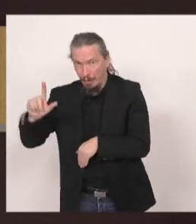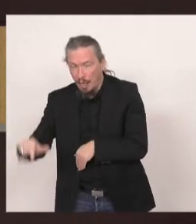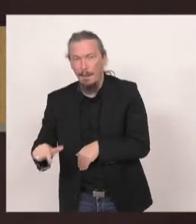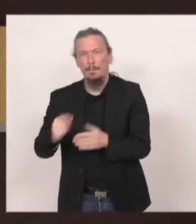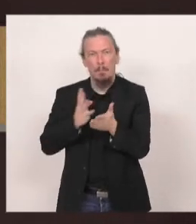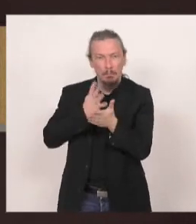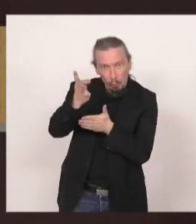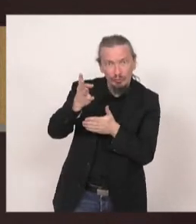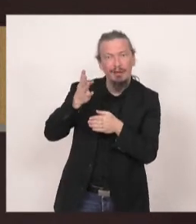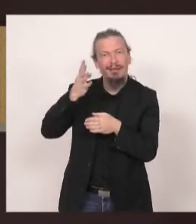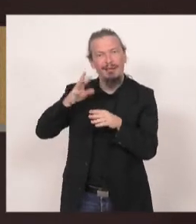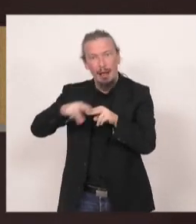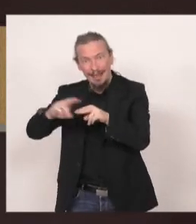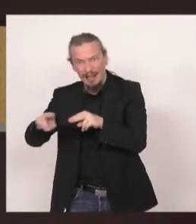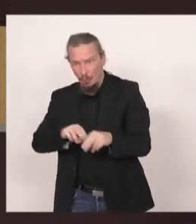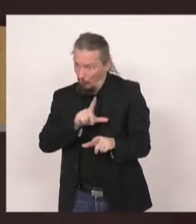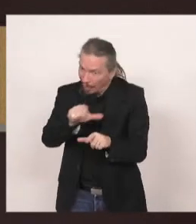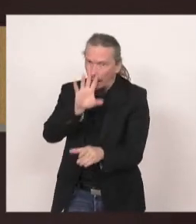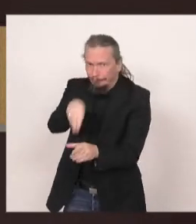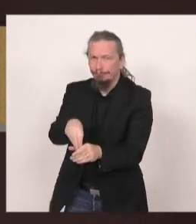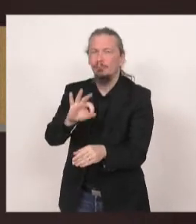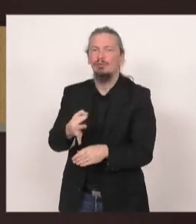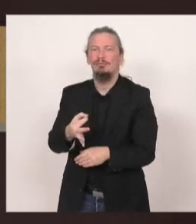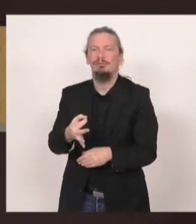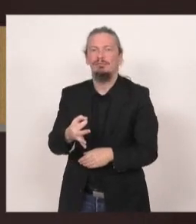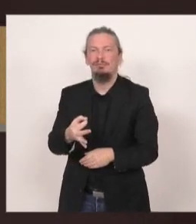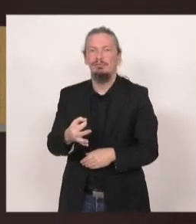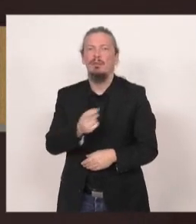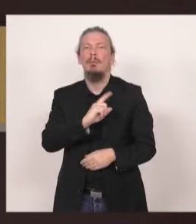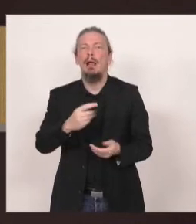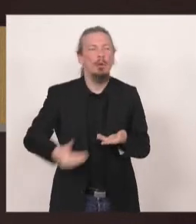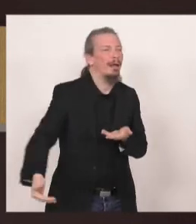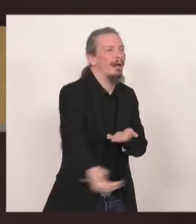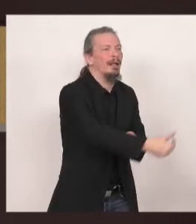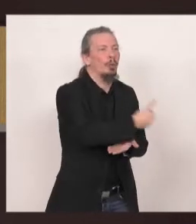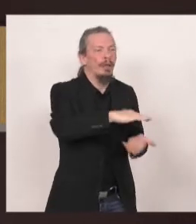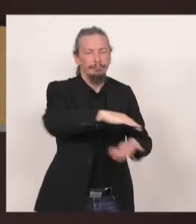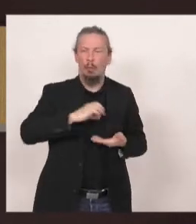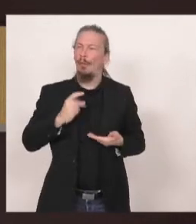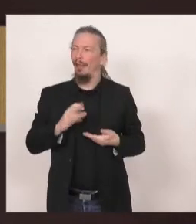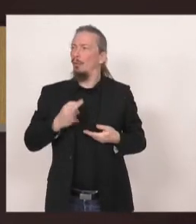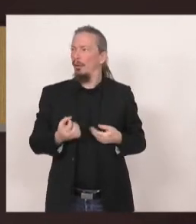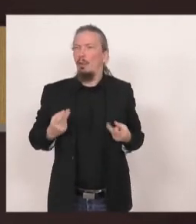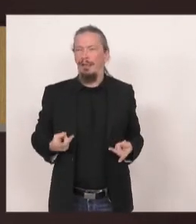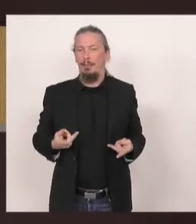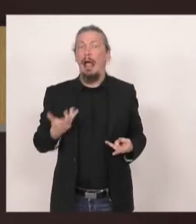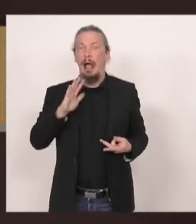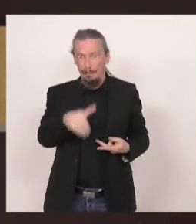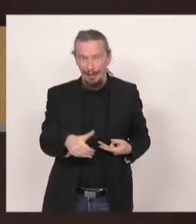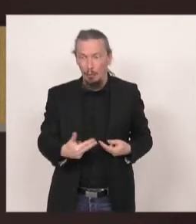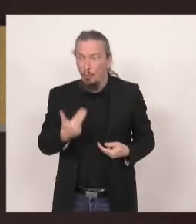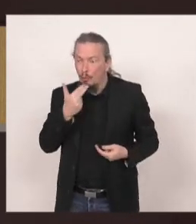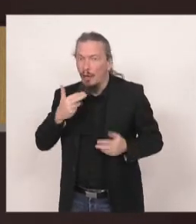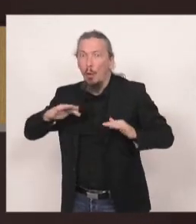projets d'aménagement, parce qu'il ne s'agit pas seulement de récolter de la donnée sur la santé environnementale, mais il s'agit vraiment de la mettre au